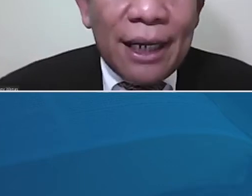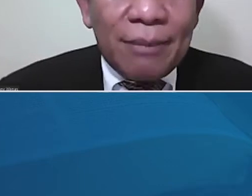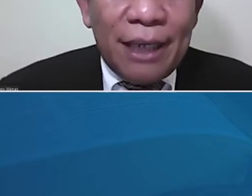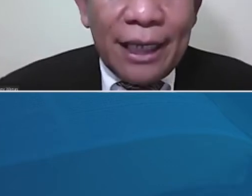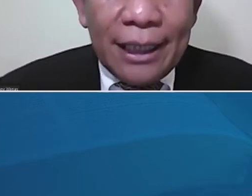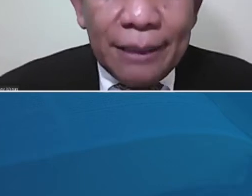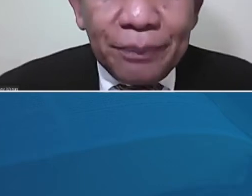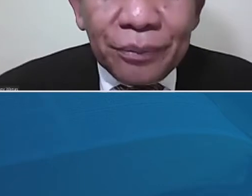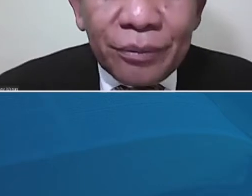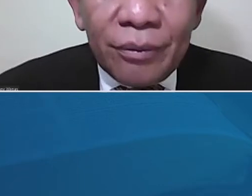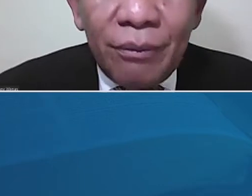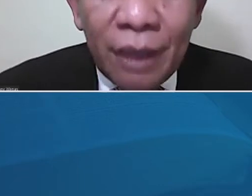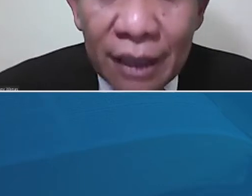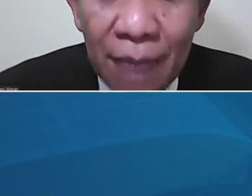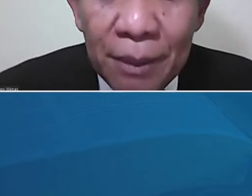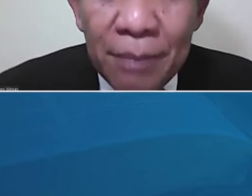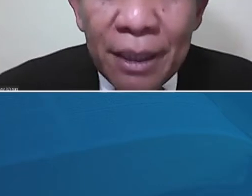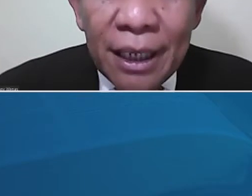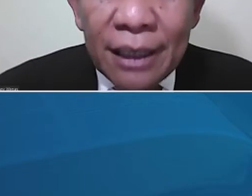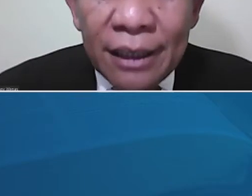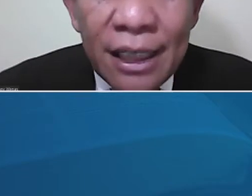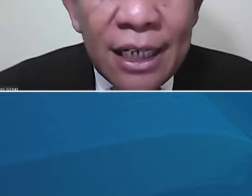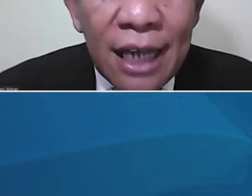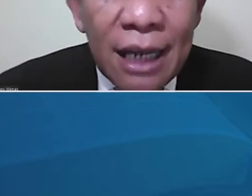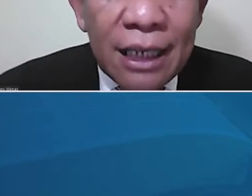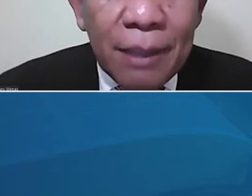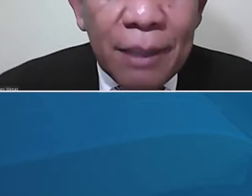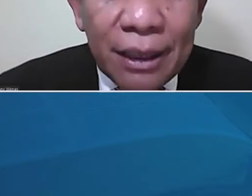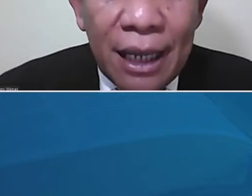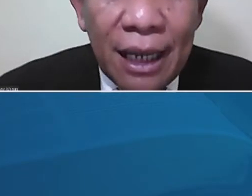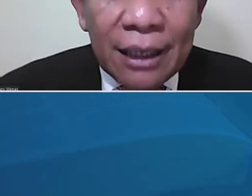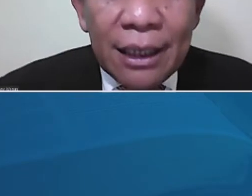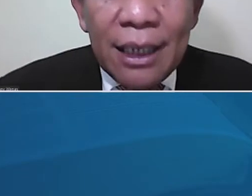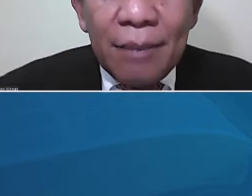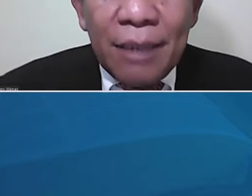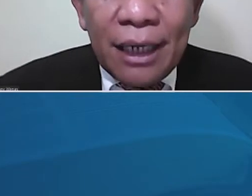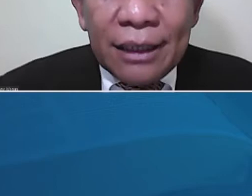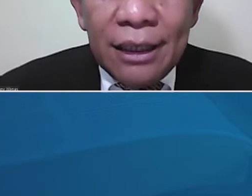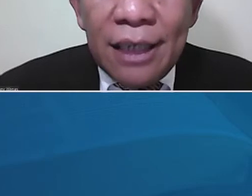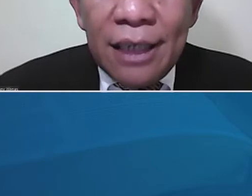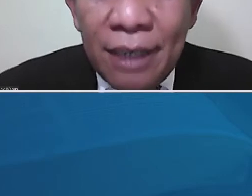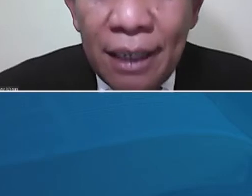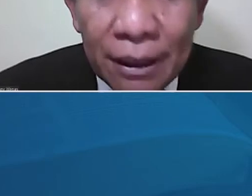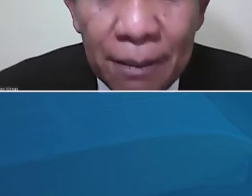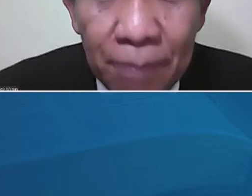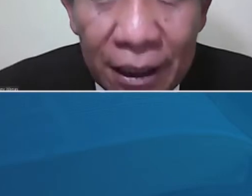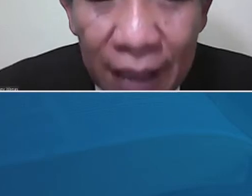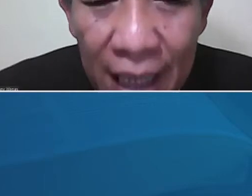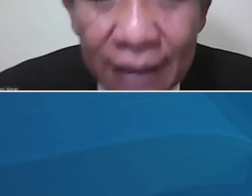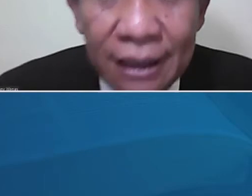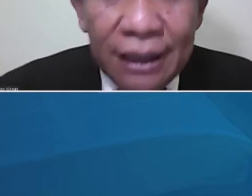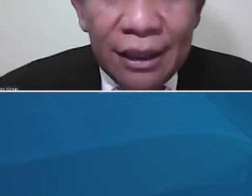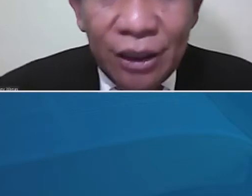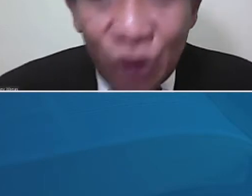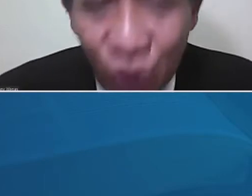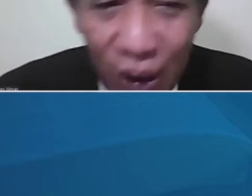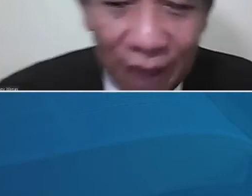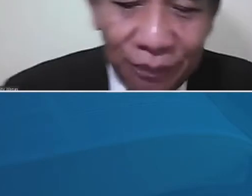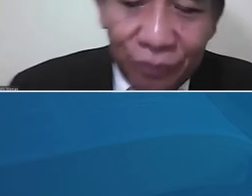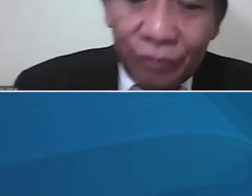malaikat-malaikatnya tetapi mereka tidak dapat bertahan mereka tidak mendapat tempat lagi